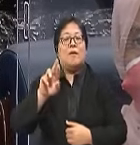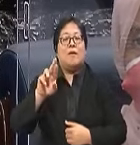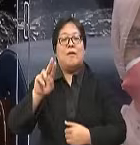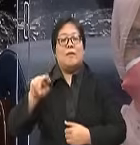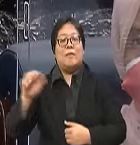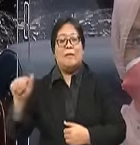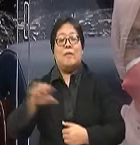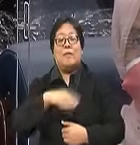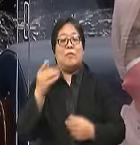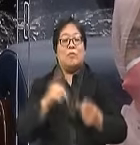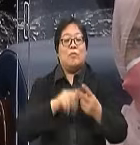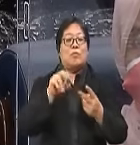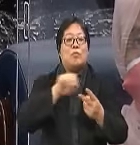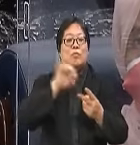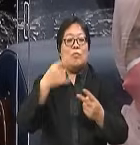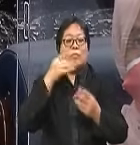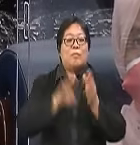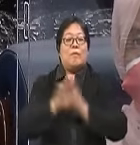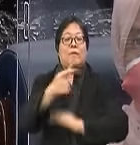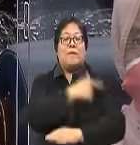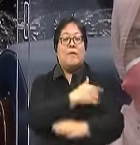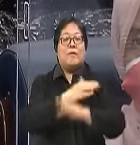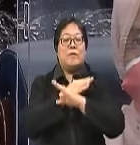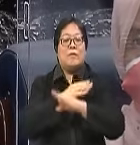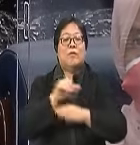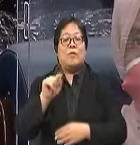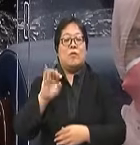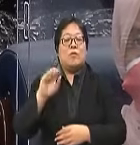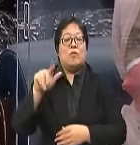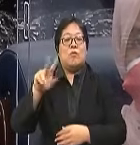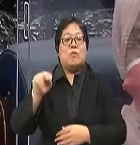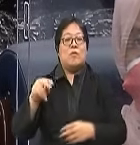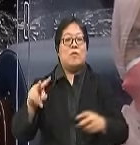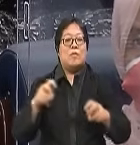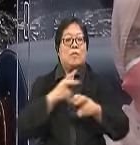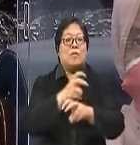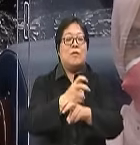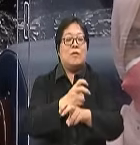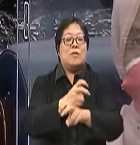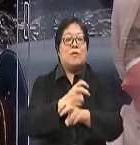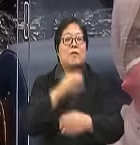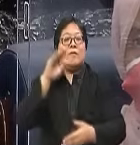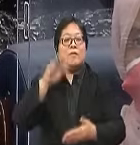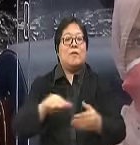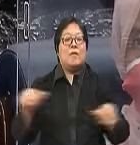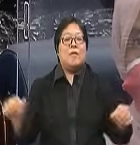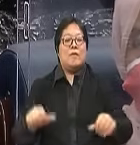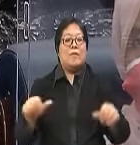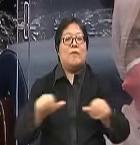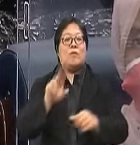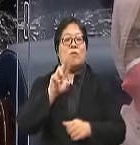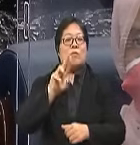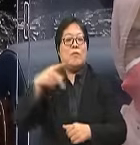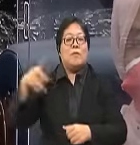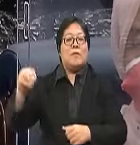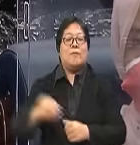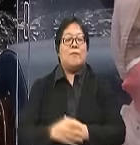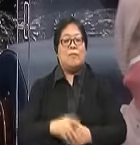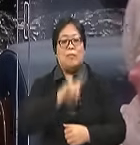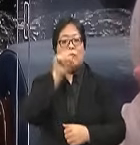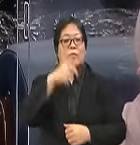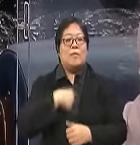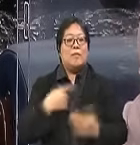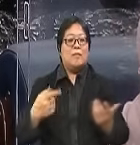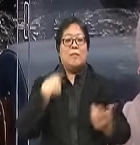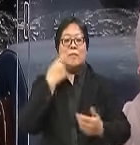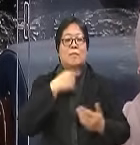25000000 lagi bagi pembangunan pektin dari toksin kuman yang dirinya aktifkan di UGM unit Ciputra soalnya